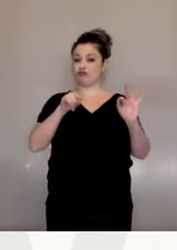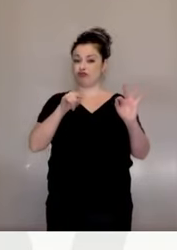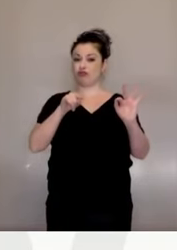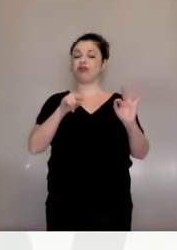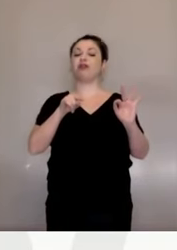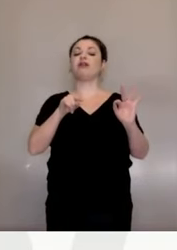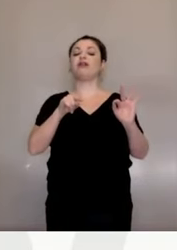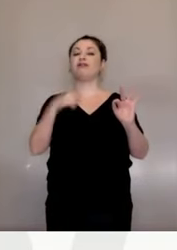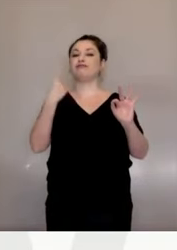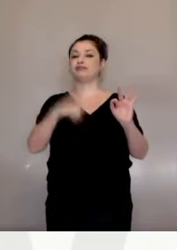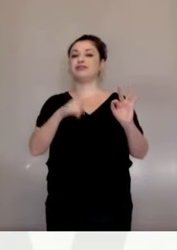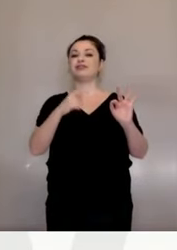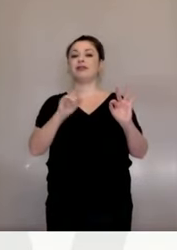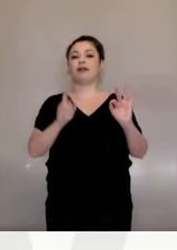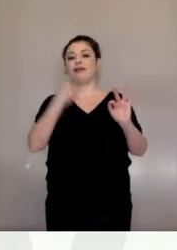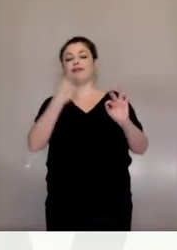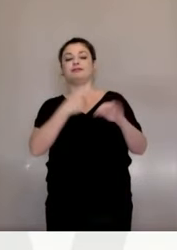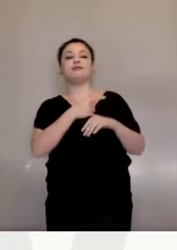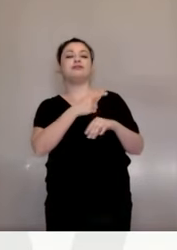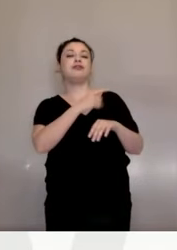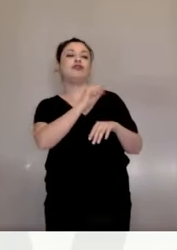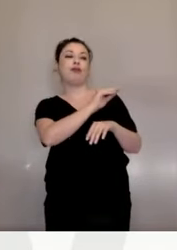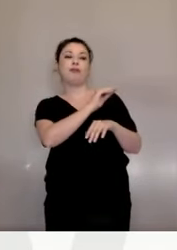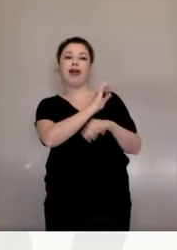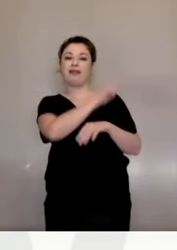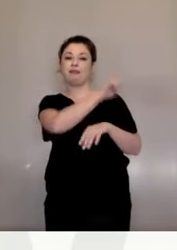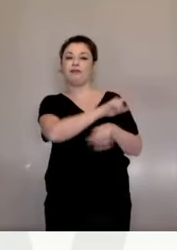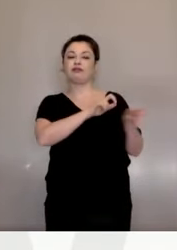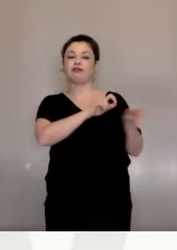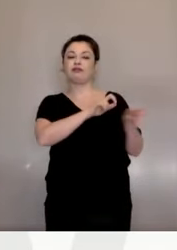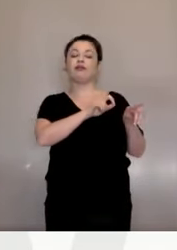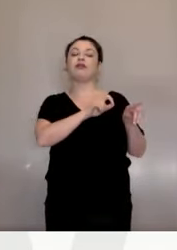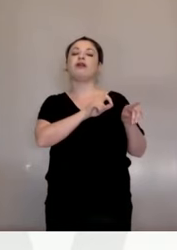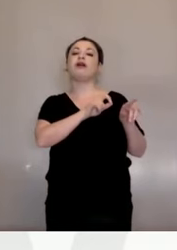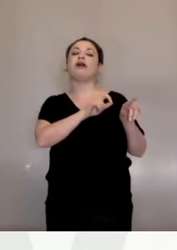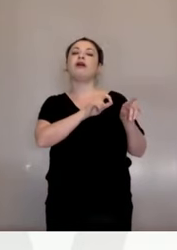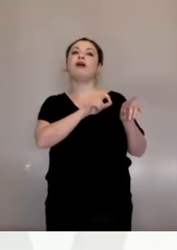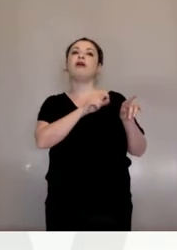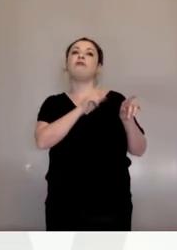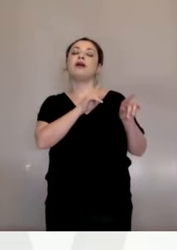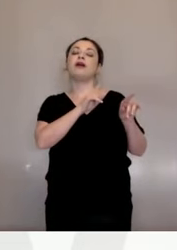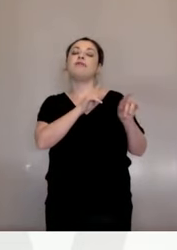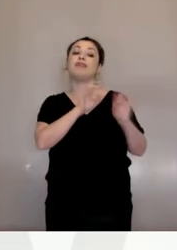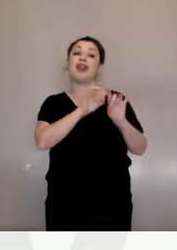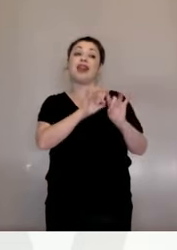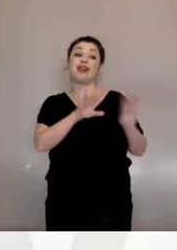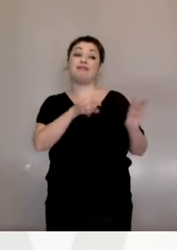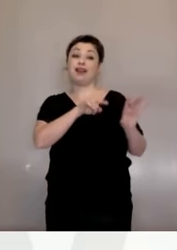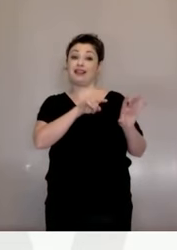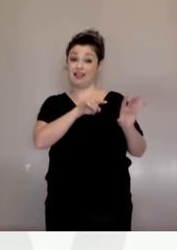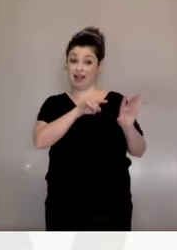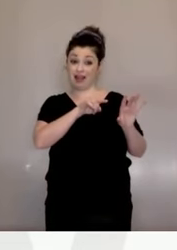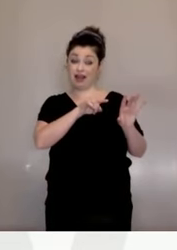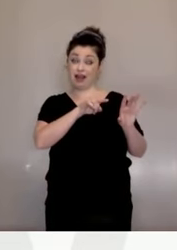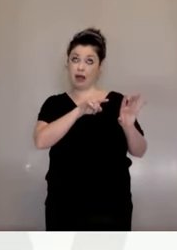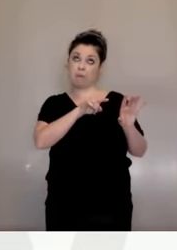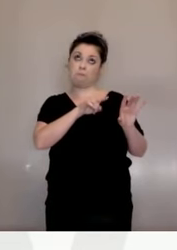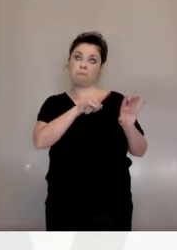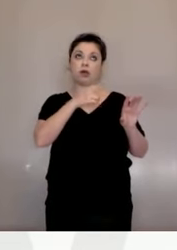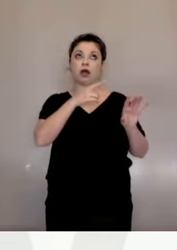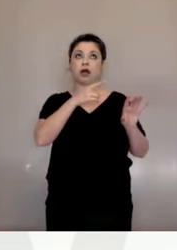al professore si gioca sul rapporto tra libertà come idea, forse